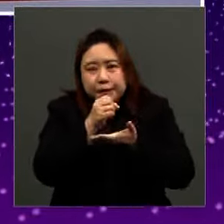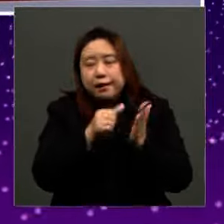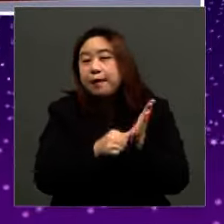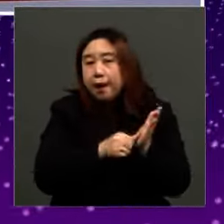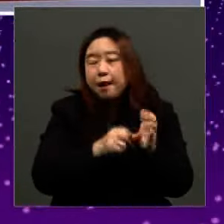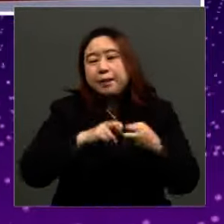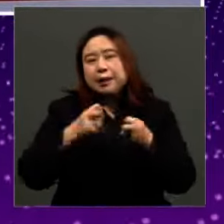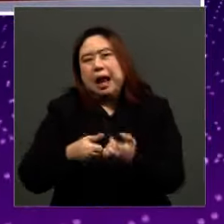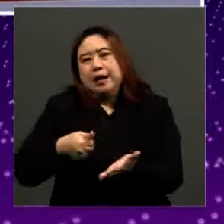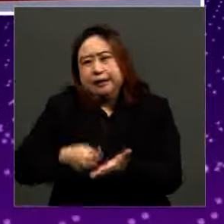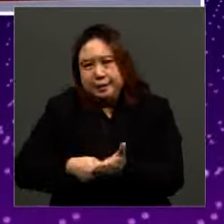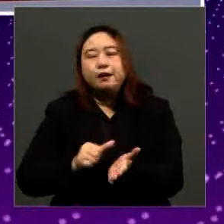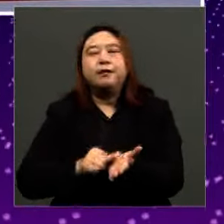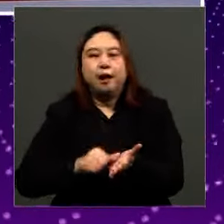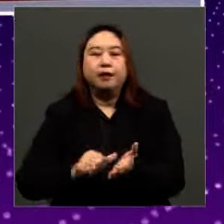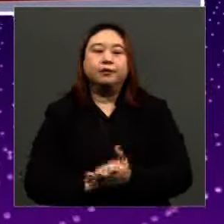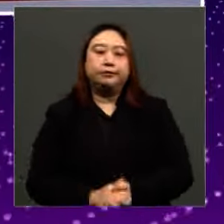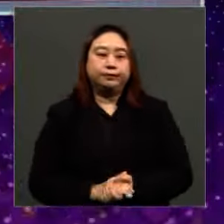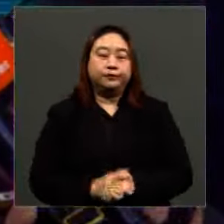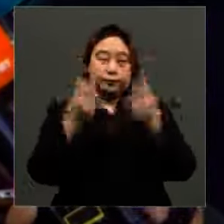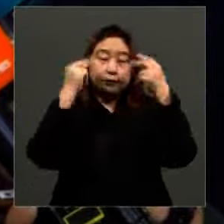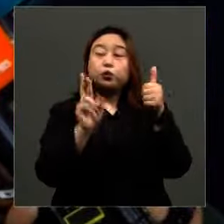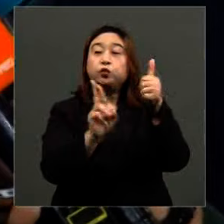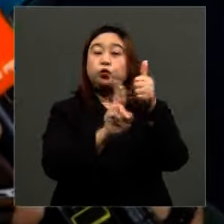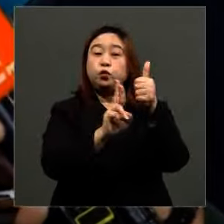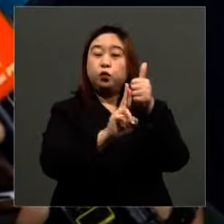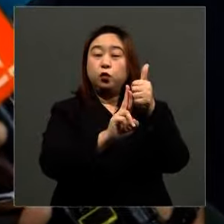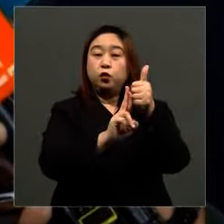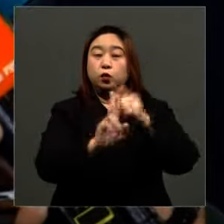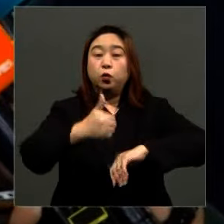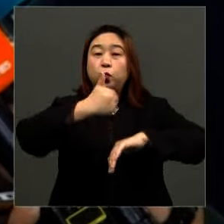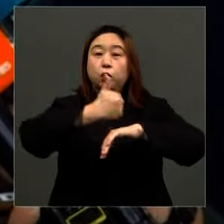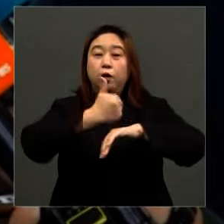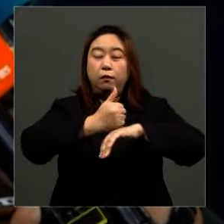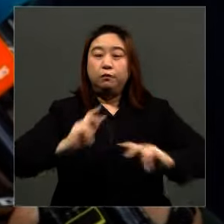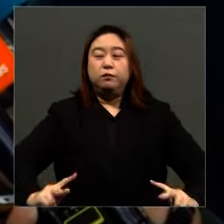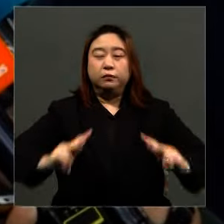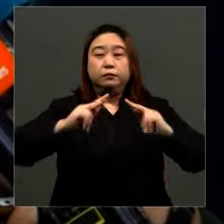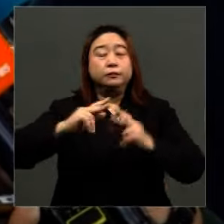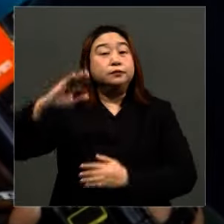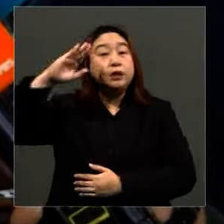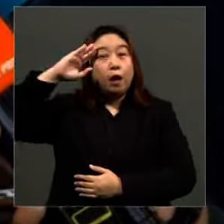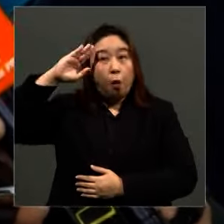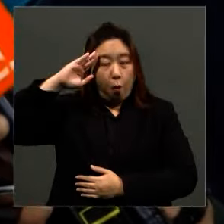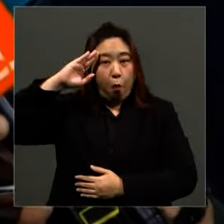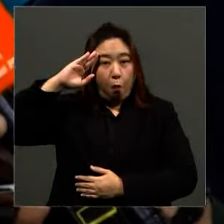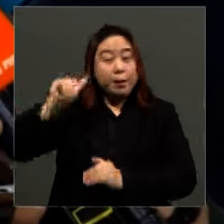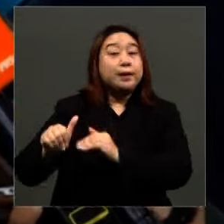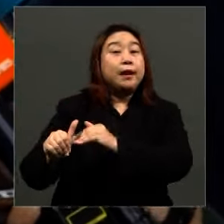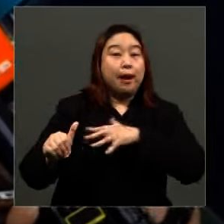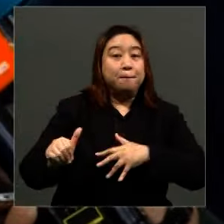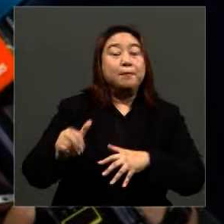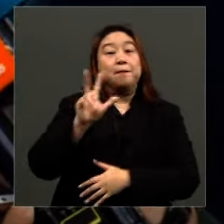ไขปัญหาหนี้ด้วยนะคะนายภูมิธรรมเวชยชัยรองนายกรัฐมนตรีและรัฐมนตรีว่าการกระทรวงกลาโหมในฐานะแกนนำพรรค